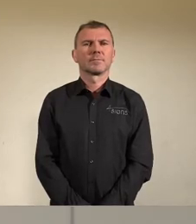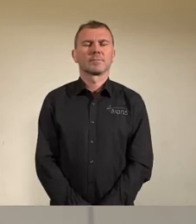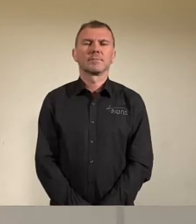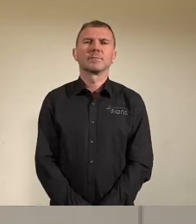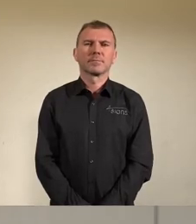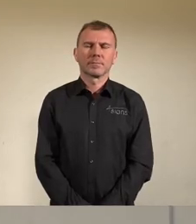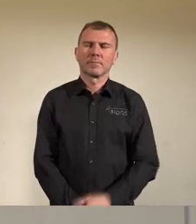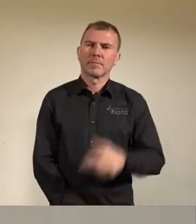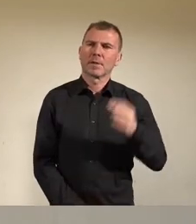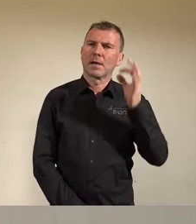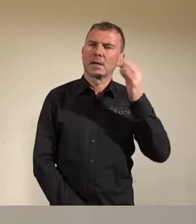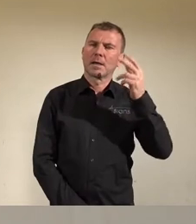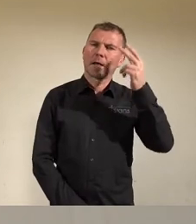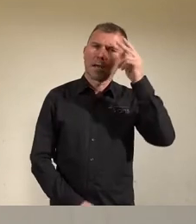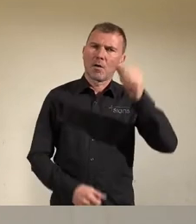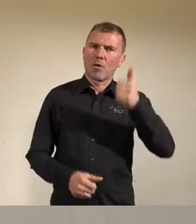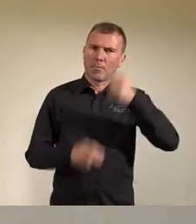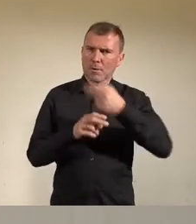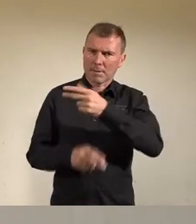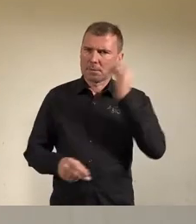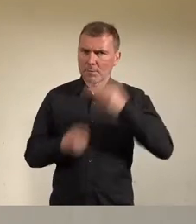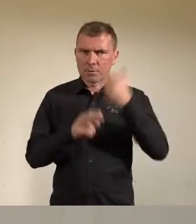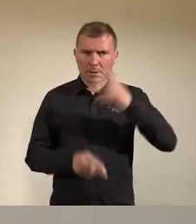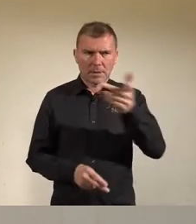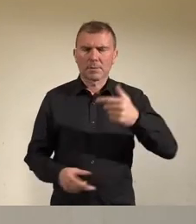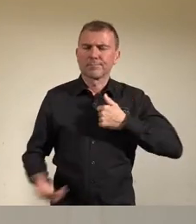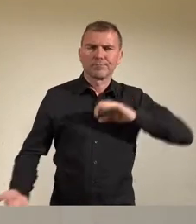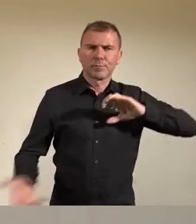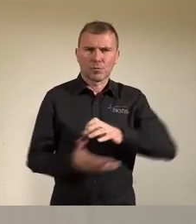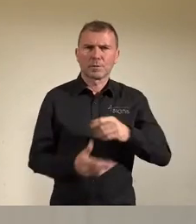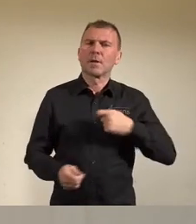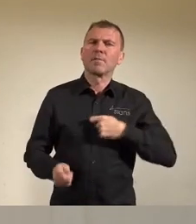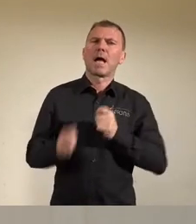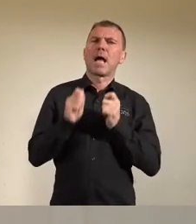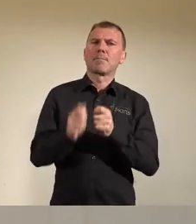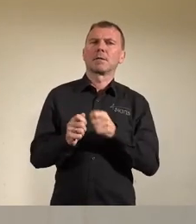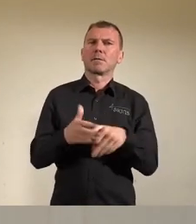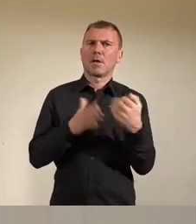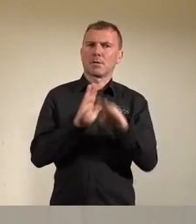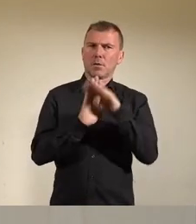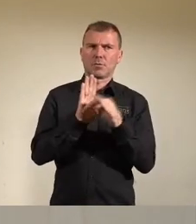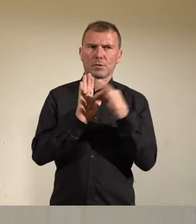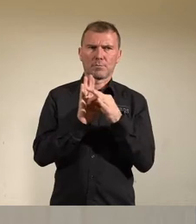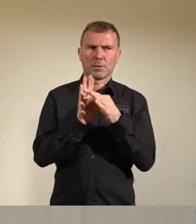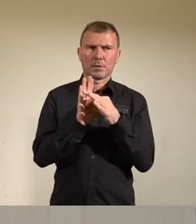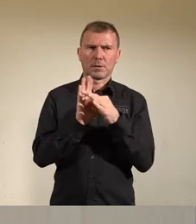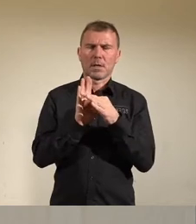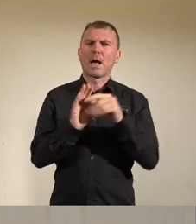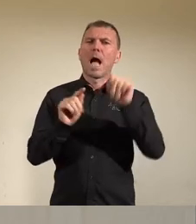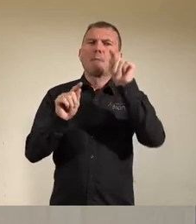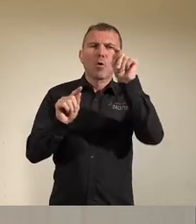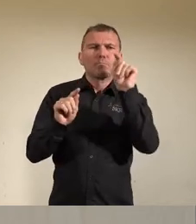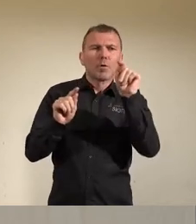Herr Oberbürgermeister, meine Damen und Herren, ich fasse mich kurz. Wir beantragen zu diesem Tagesordnungspunkt punktweise